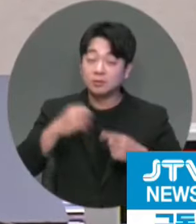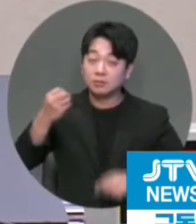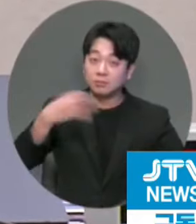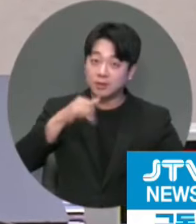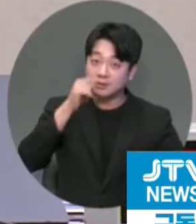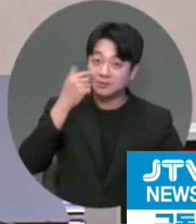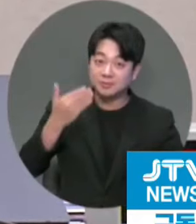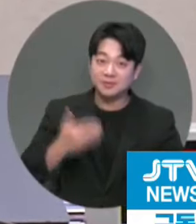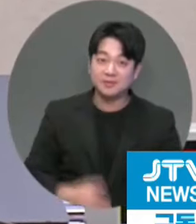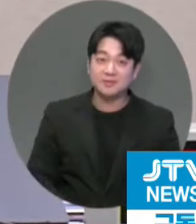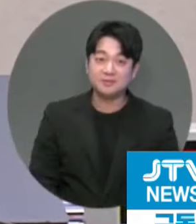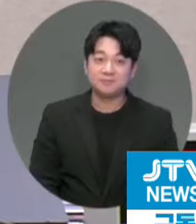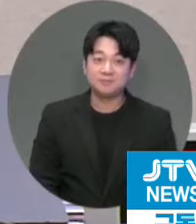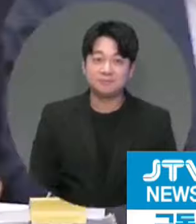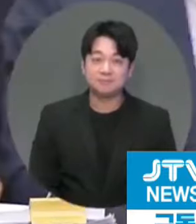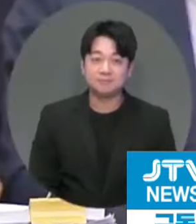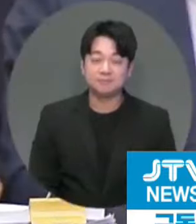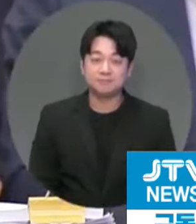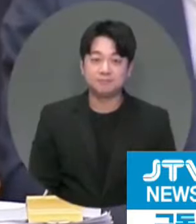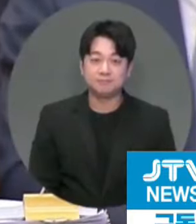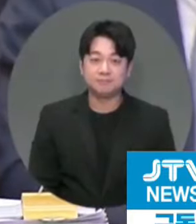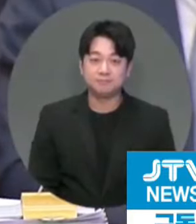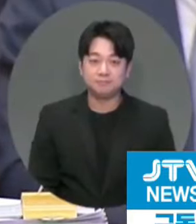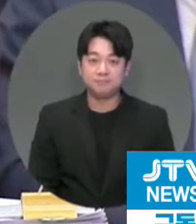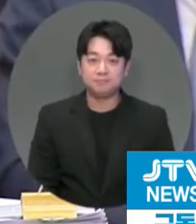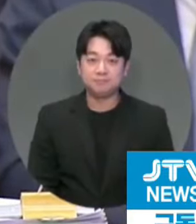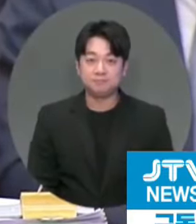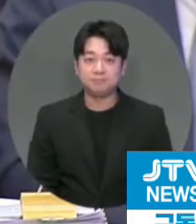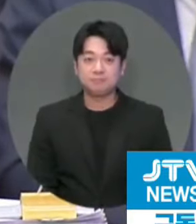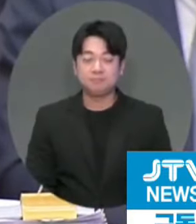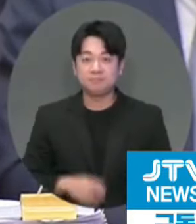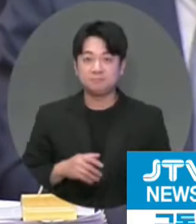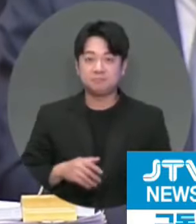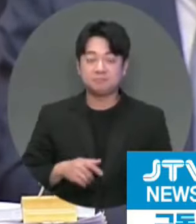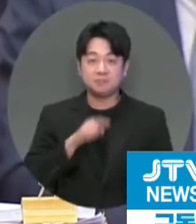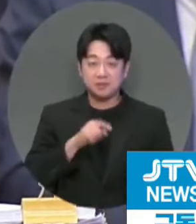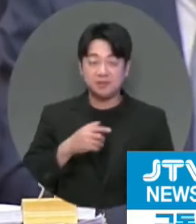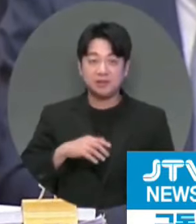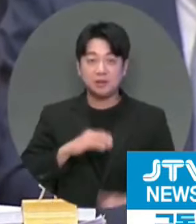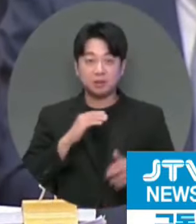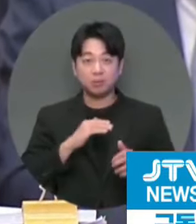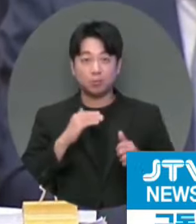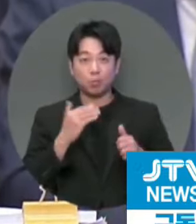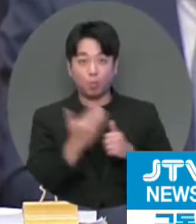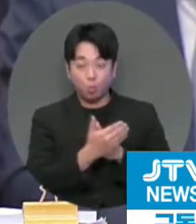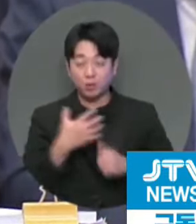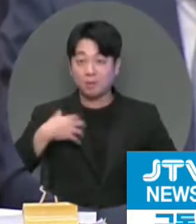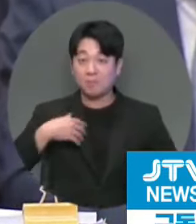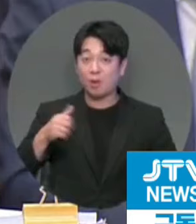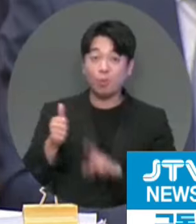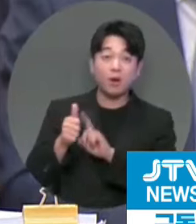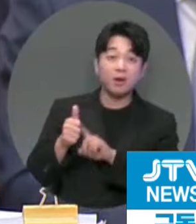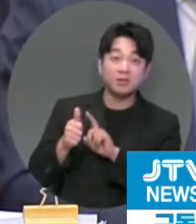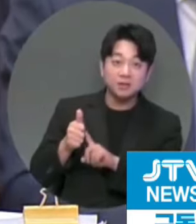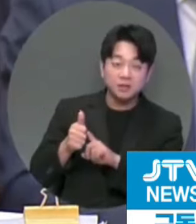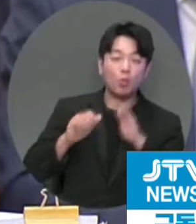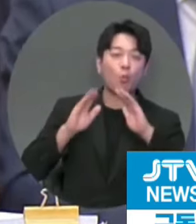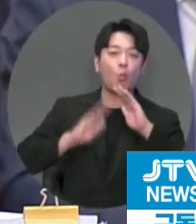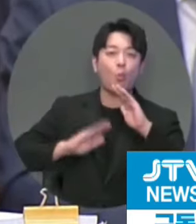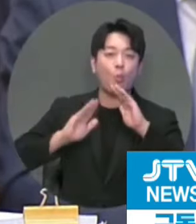예, 지금 무도실무관이 사실은 공무원 직에 있지 않아서 지금 여러